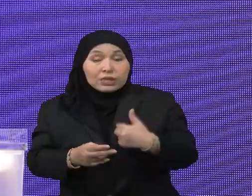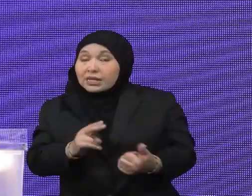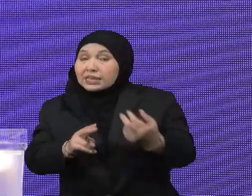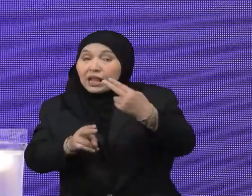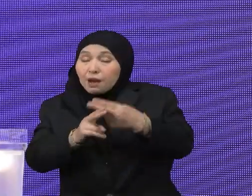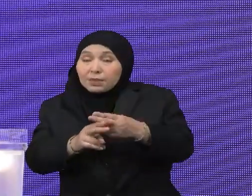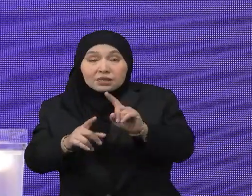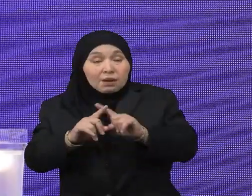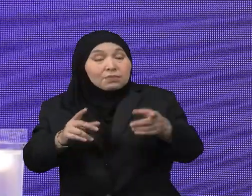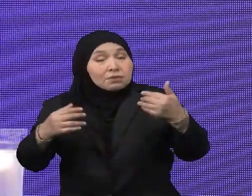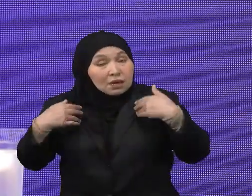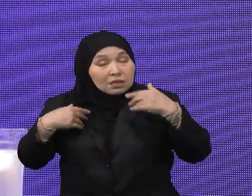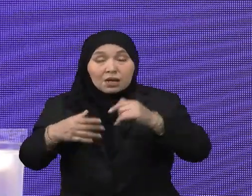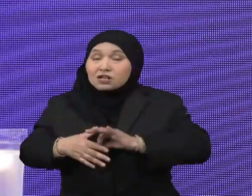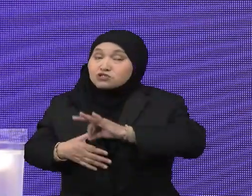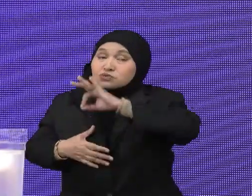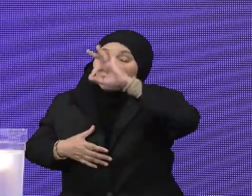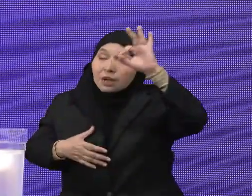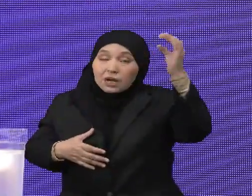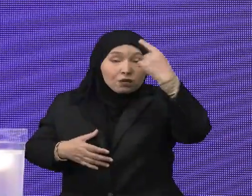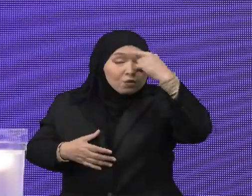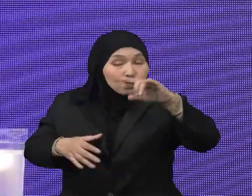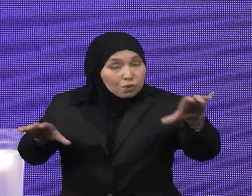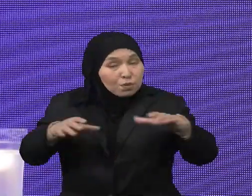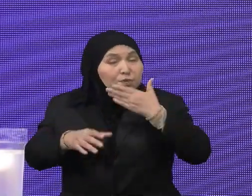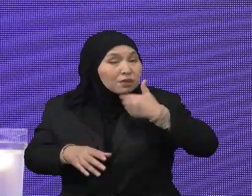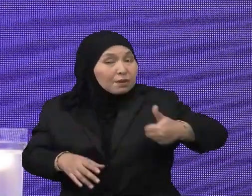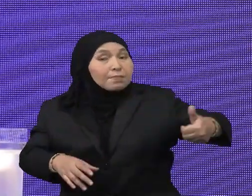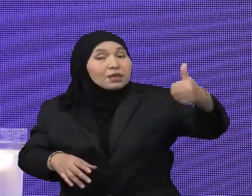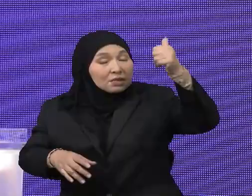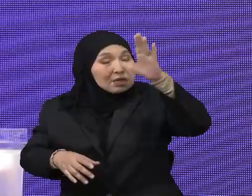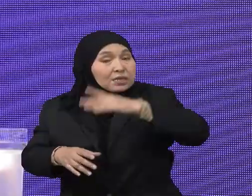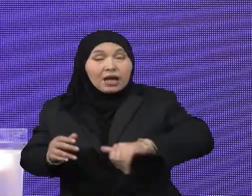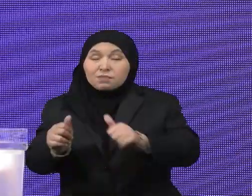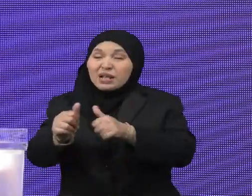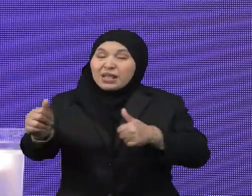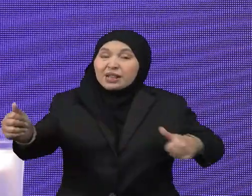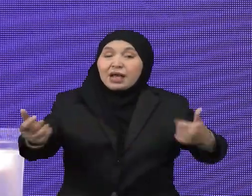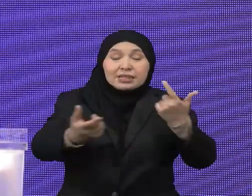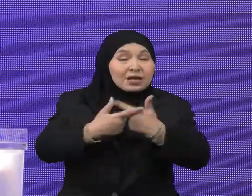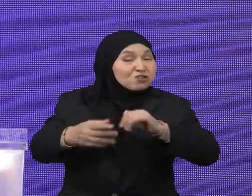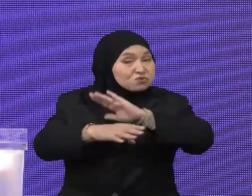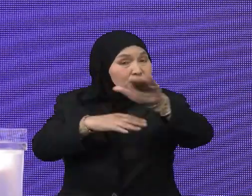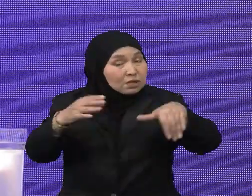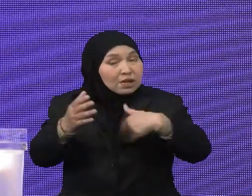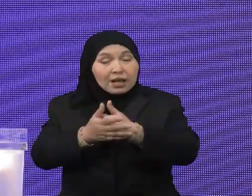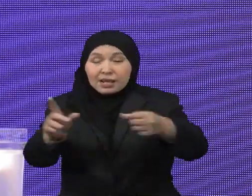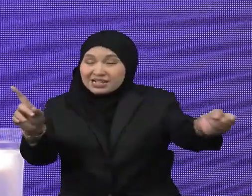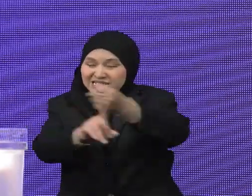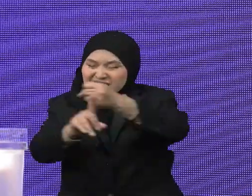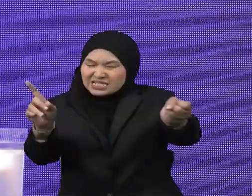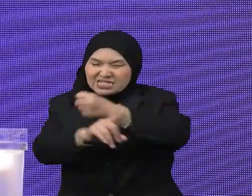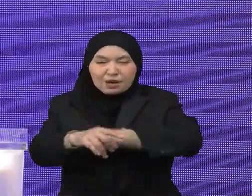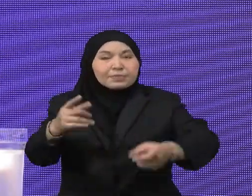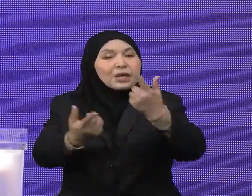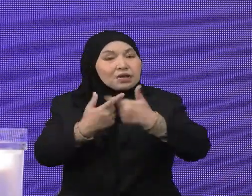istilah tetapi ia adalah semangat untuk berbuat baik dan juga mengingat daripada segala azab daripada Allah